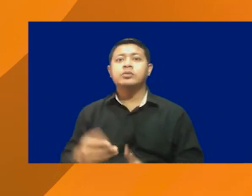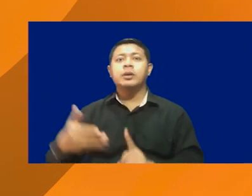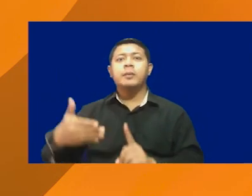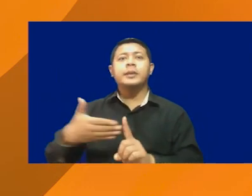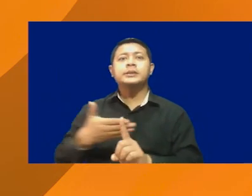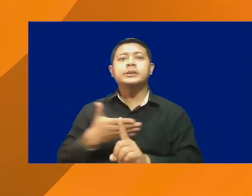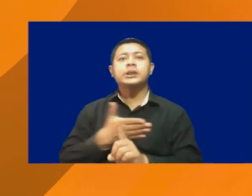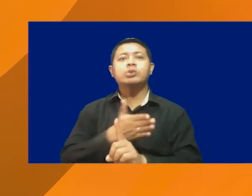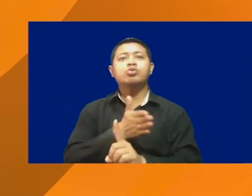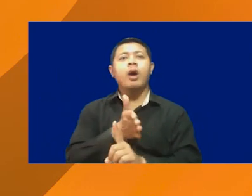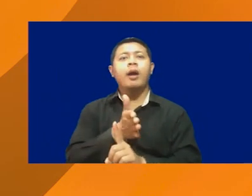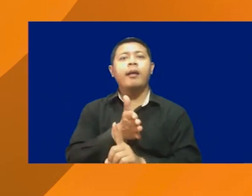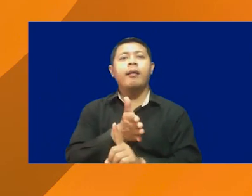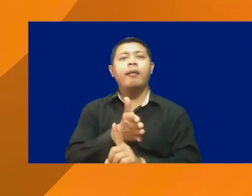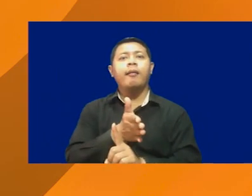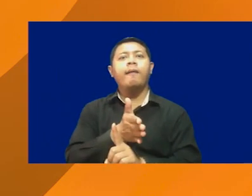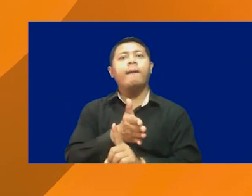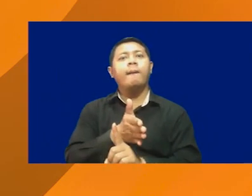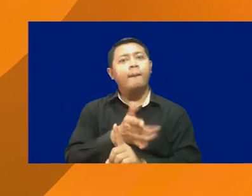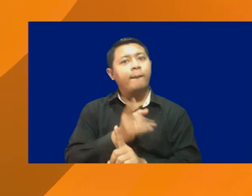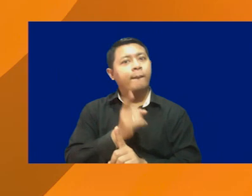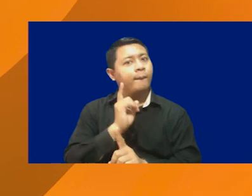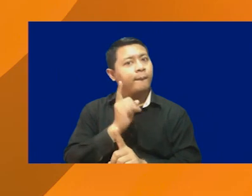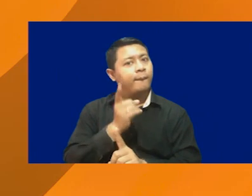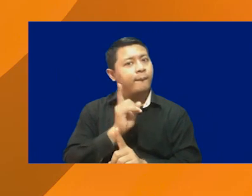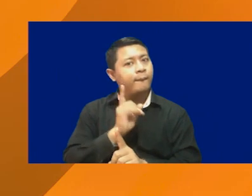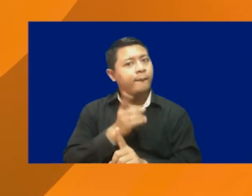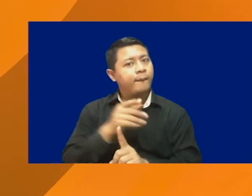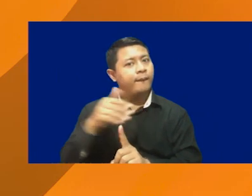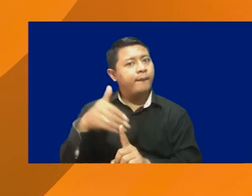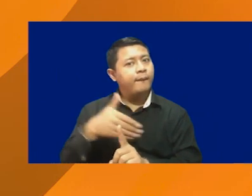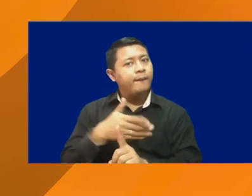kadang-kadang bisa terjadi perselingkuhan.